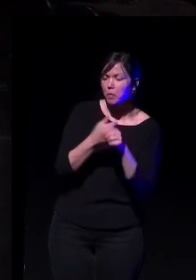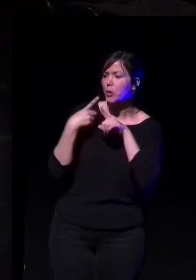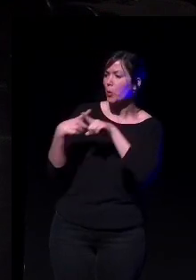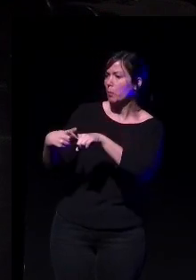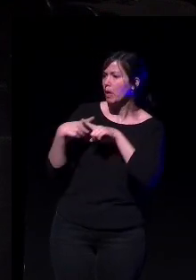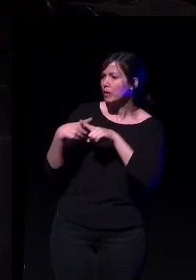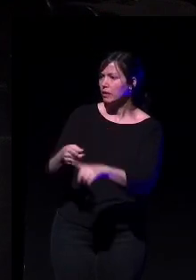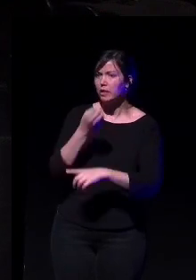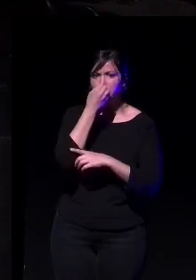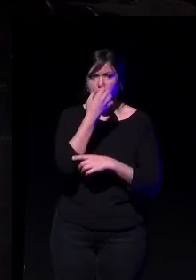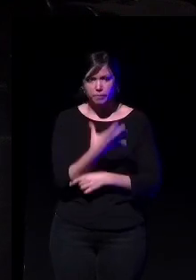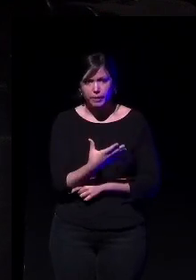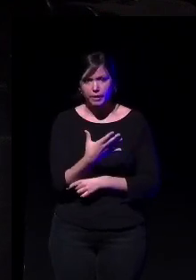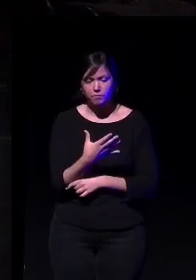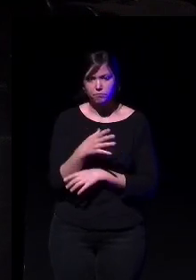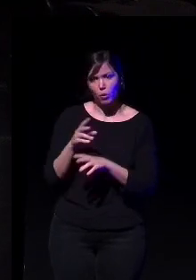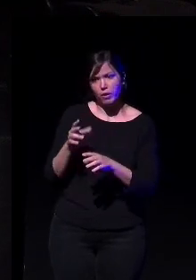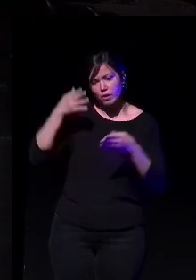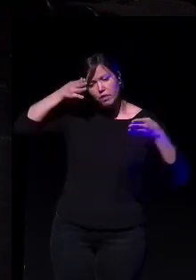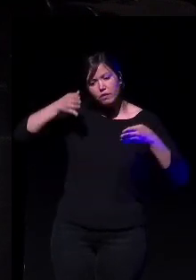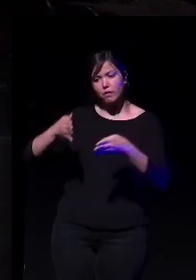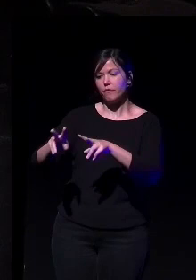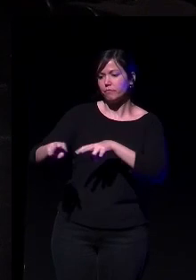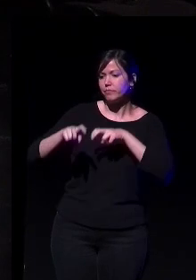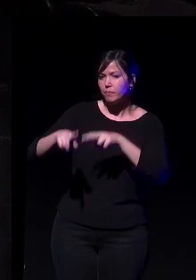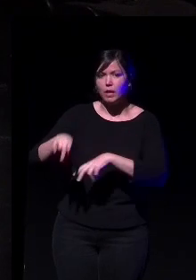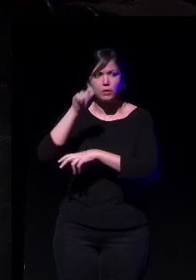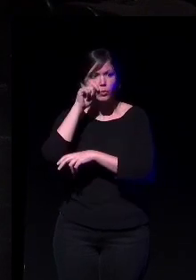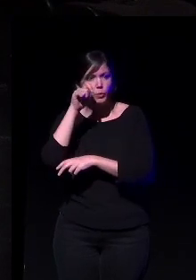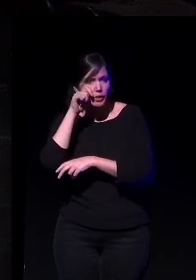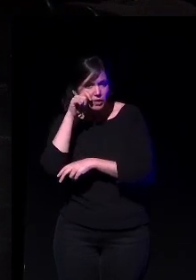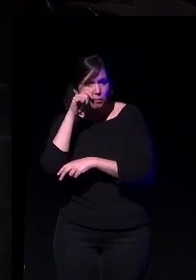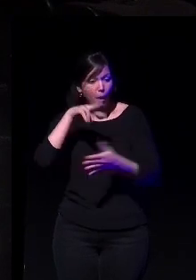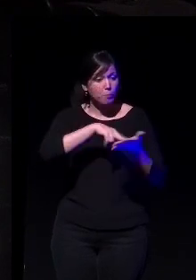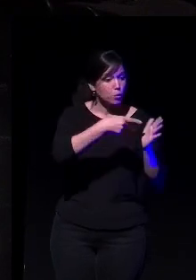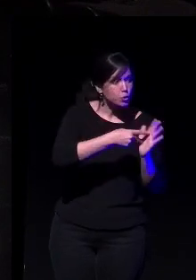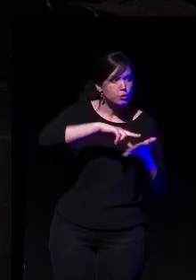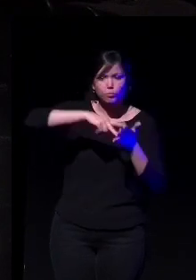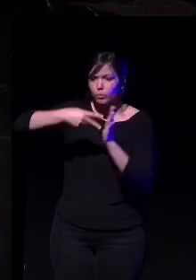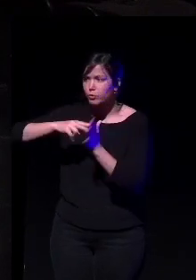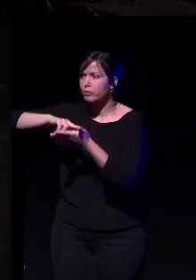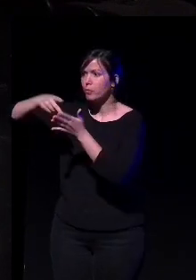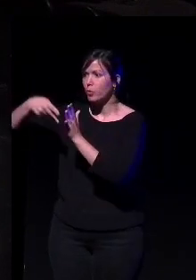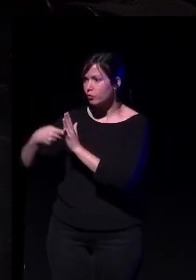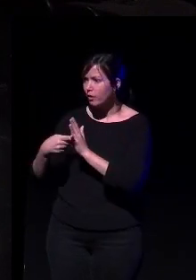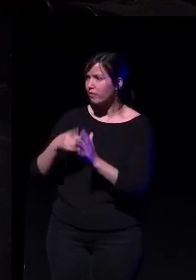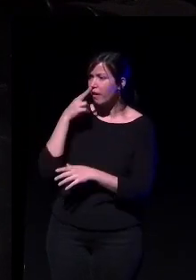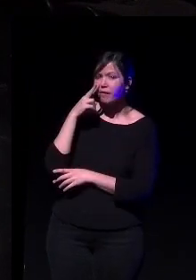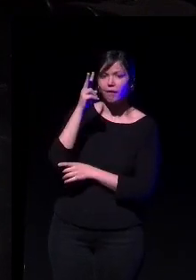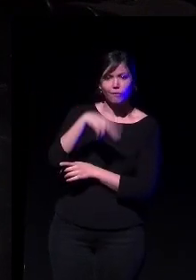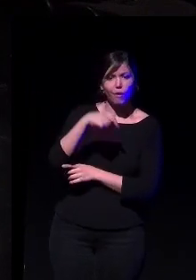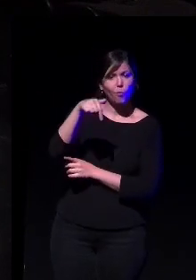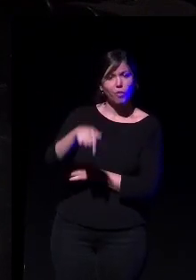de l'excel·lència i a la creativitat en el camp del turisme. Cada projecte i cada iniciativa que serà reconeguda